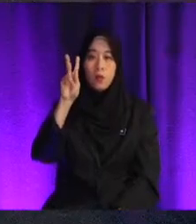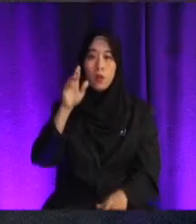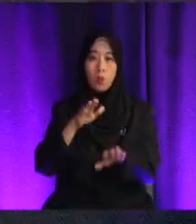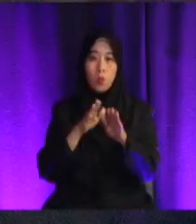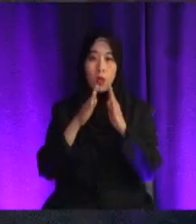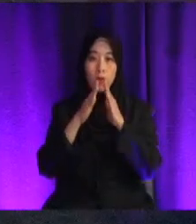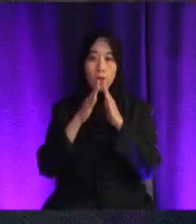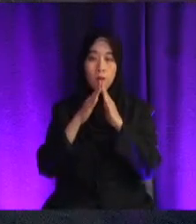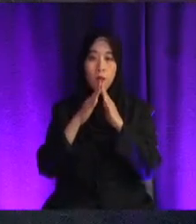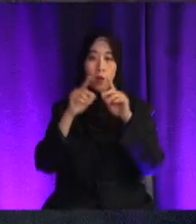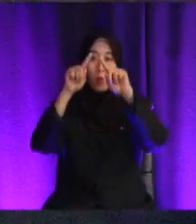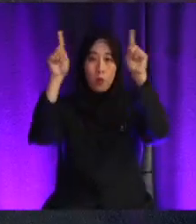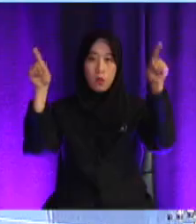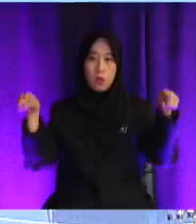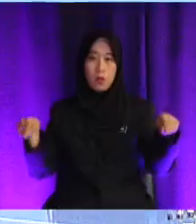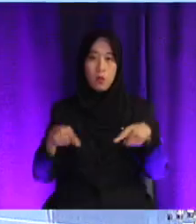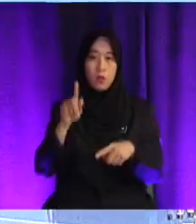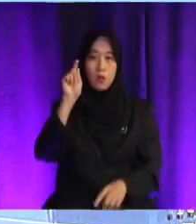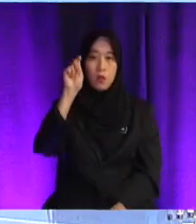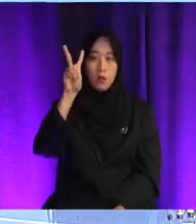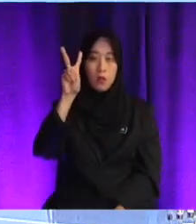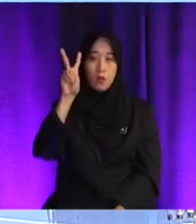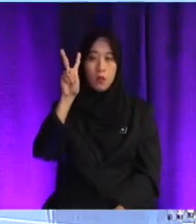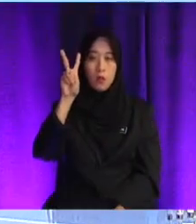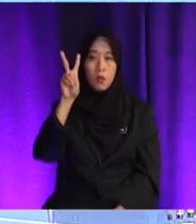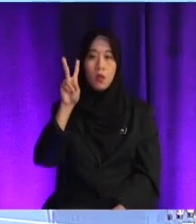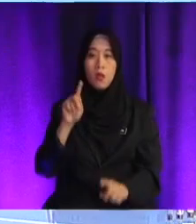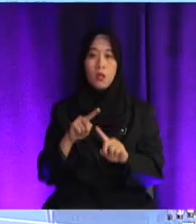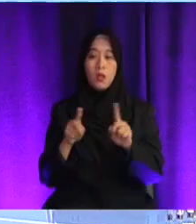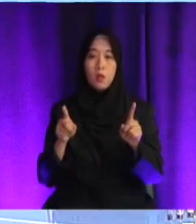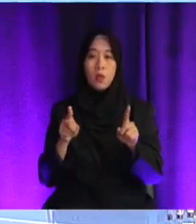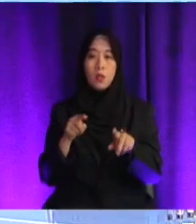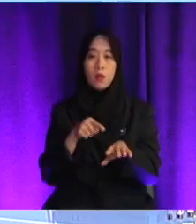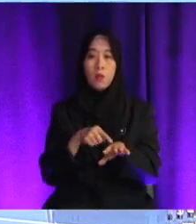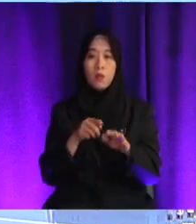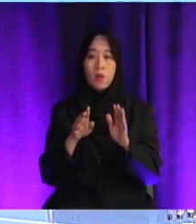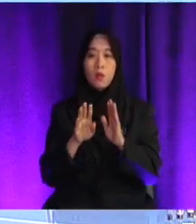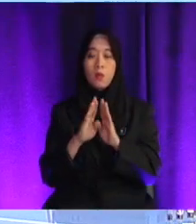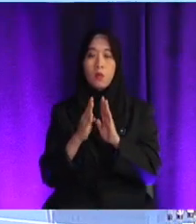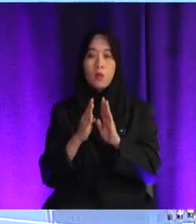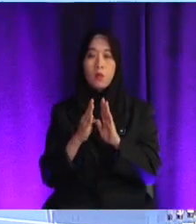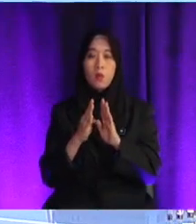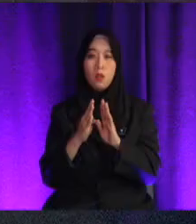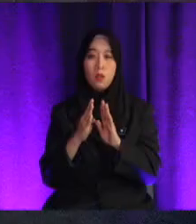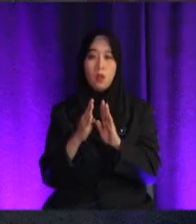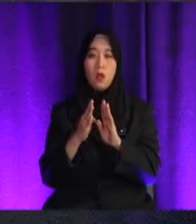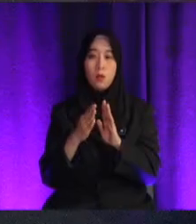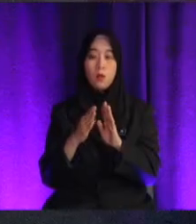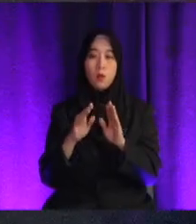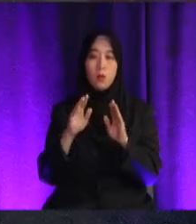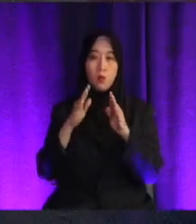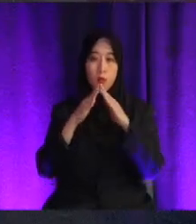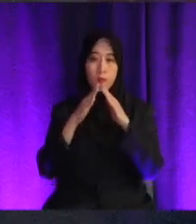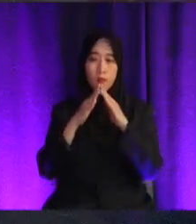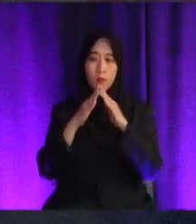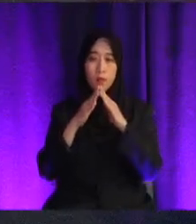kan? Dekat yang tak adalah luar rumah luar-luar tapi yang dekat pintu rumah kita tu. Distribution board tu. Yang